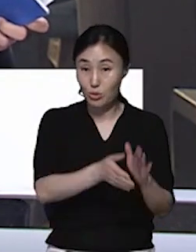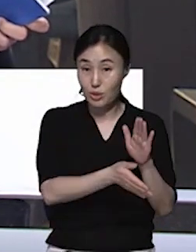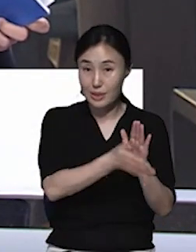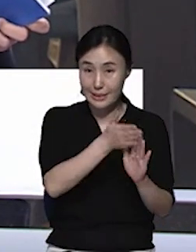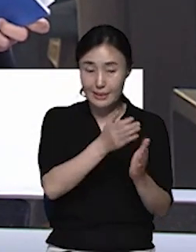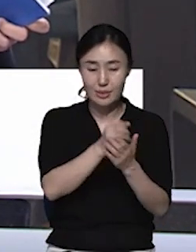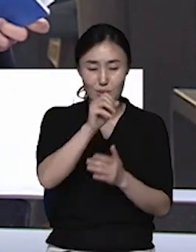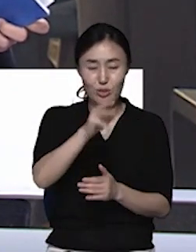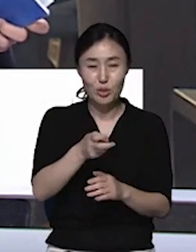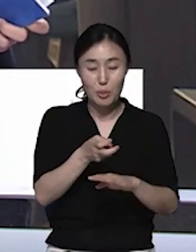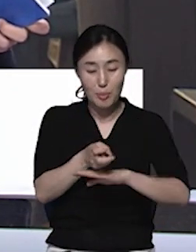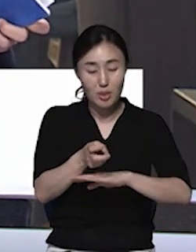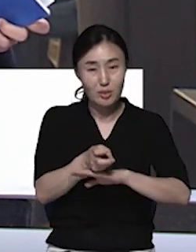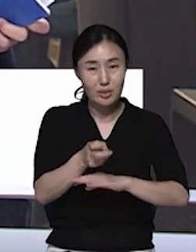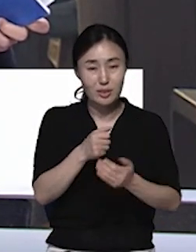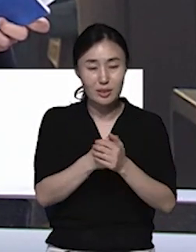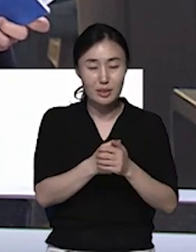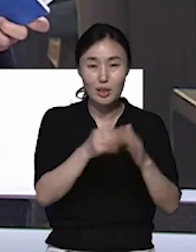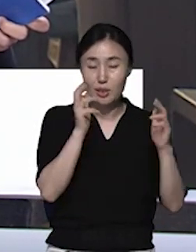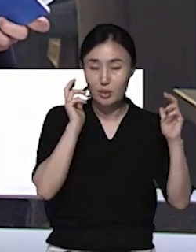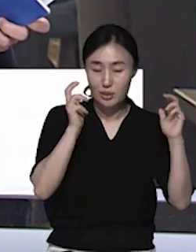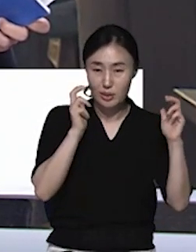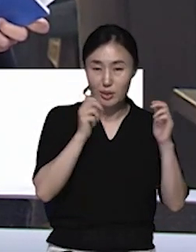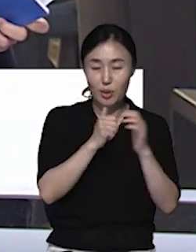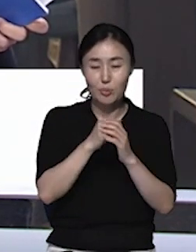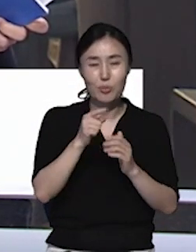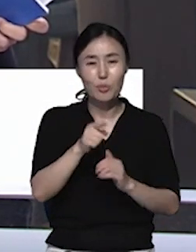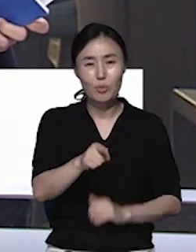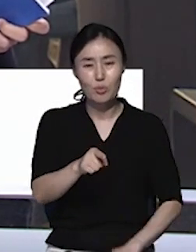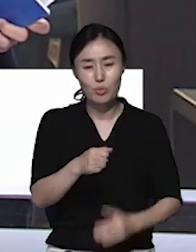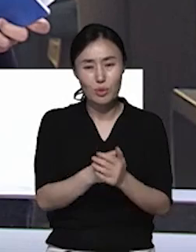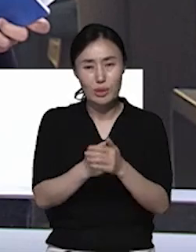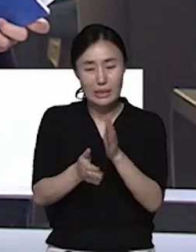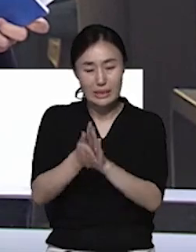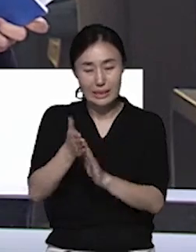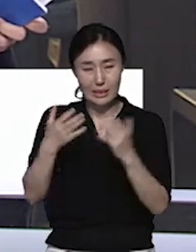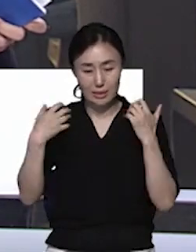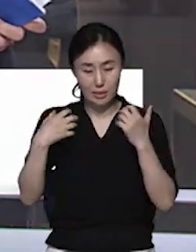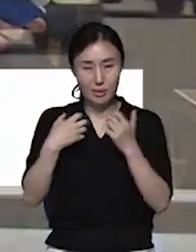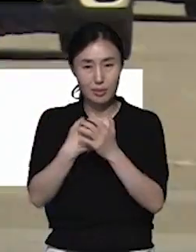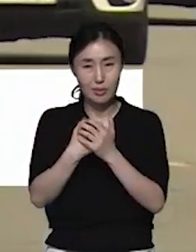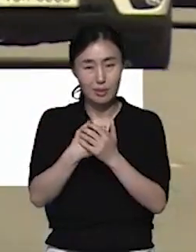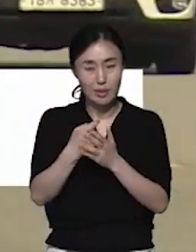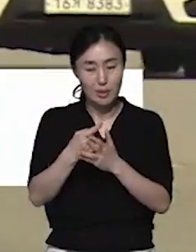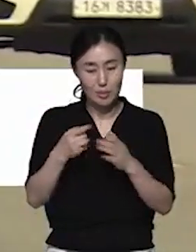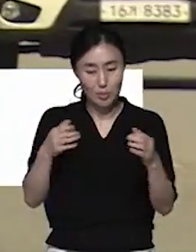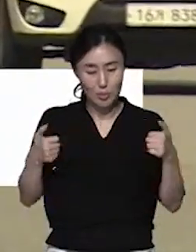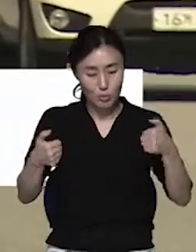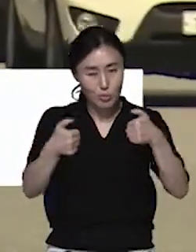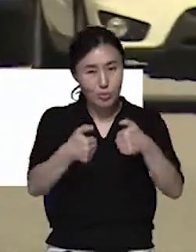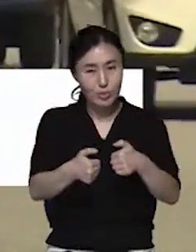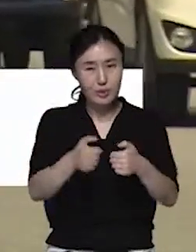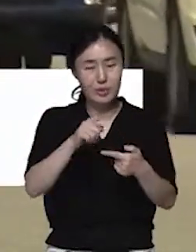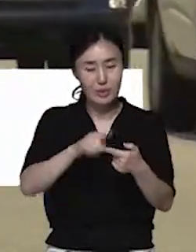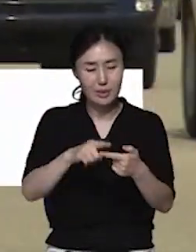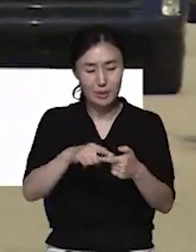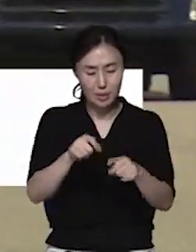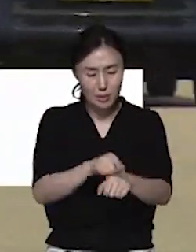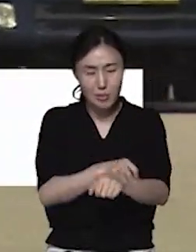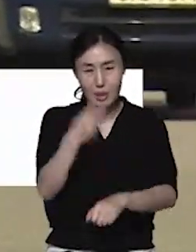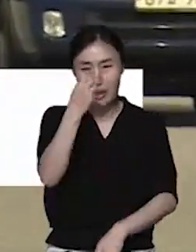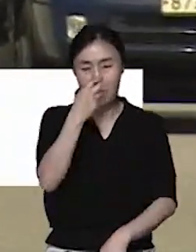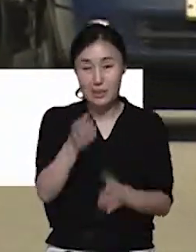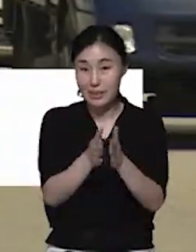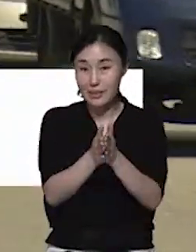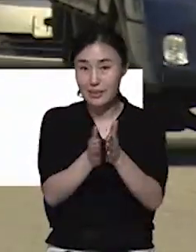광주광역시가 광주 시내버스 준공영제 업무 전반에 대한 특정 감사를 실시합니다. 오늘 10일부터 30일까지 실시되는